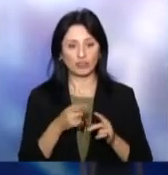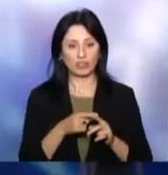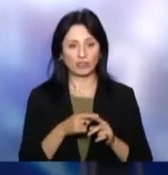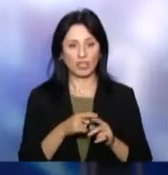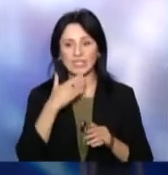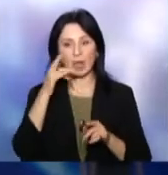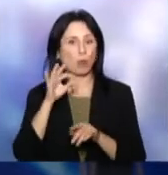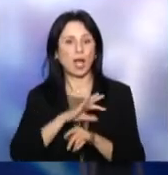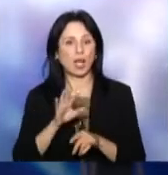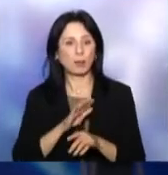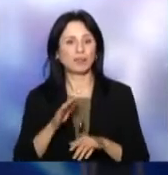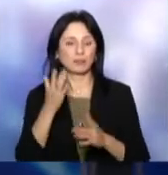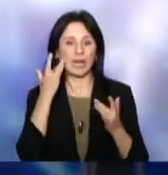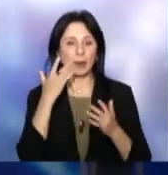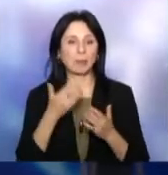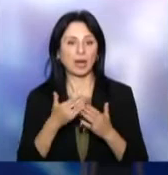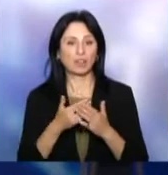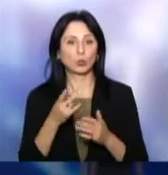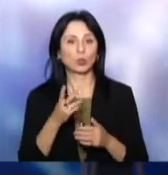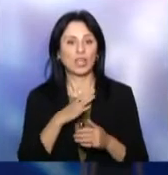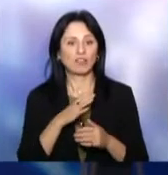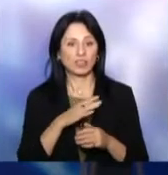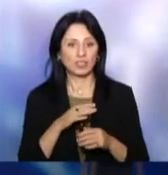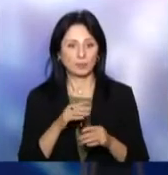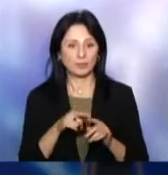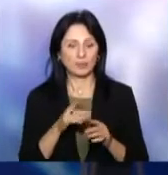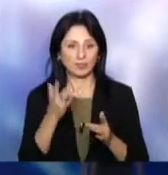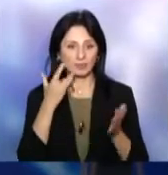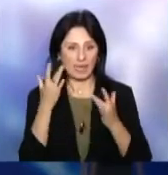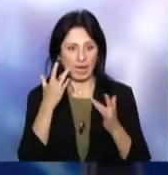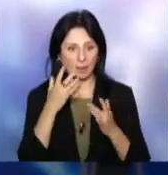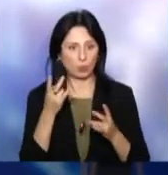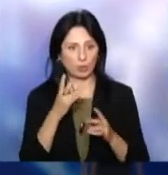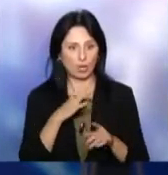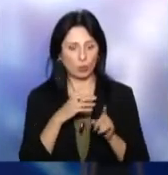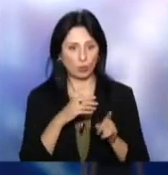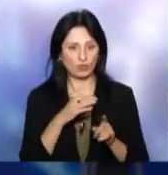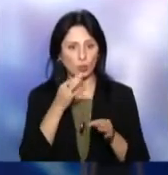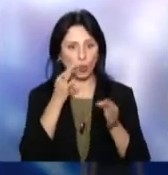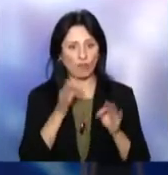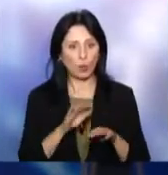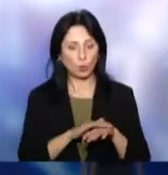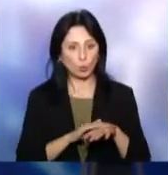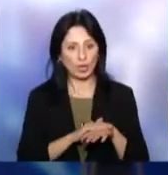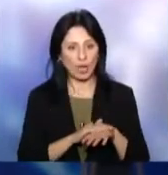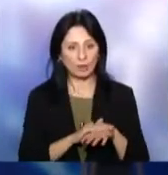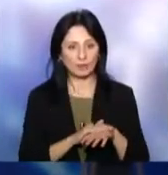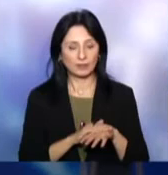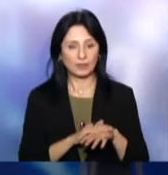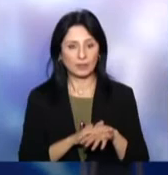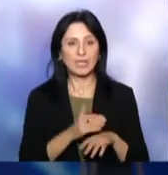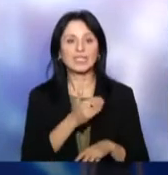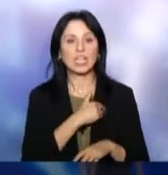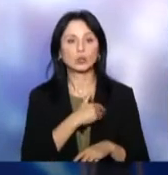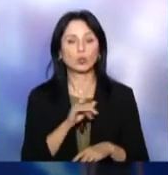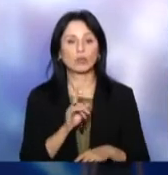გამოდგება ზაფხულის სეზონისთვის. ეს უნდა იყოს თხელი ტექსტურის კრემი, რომელიც კომფორტულია და